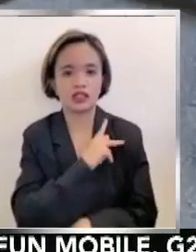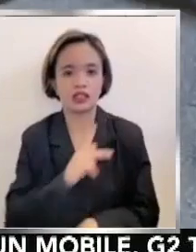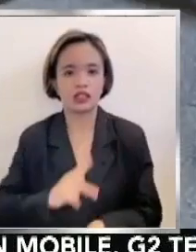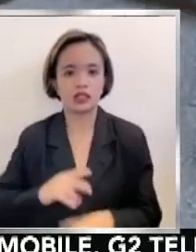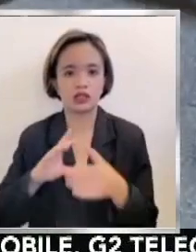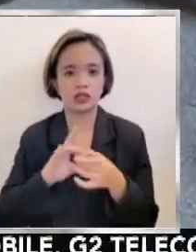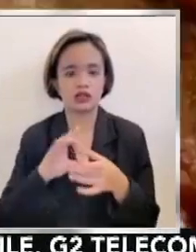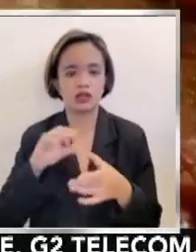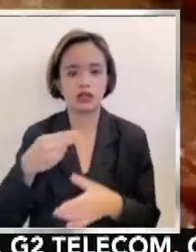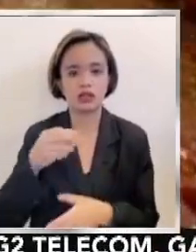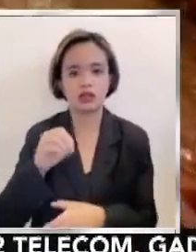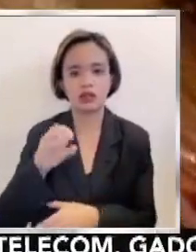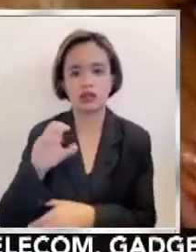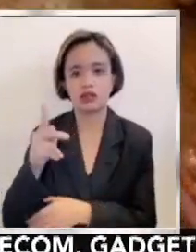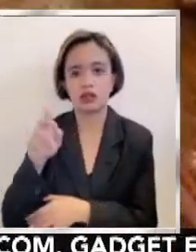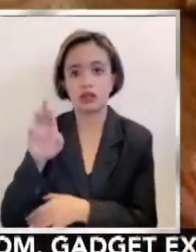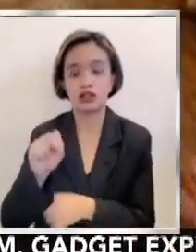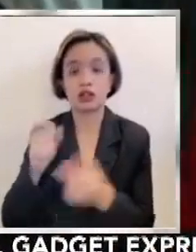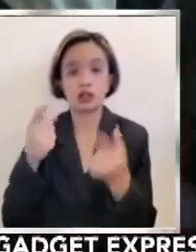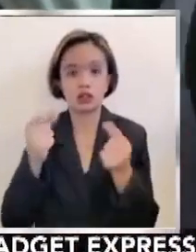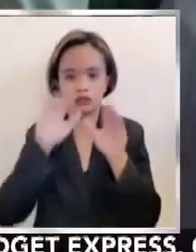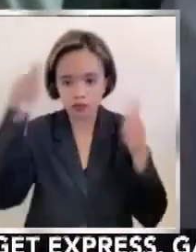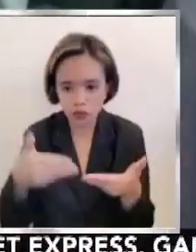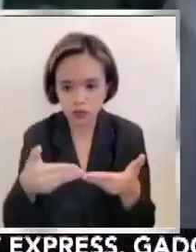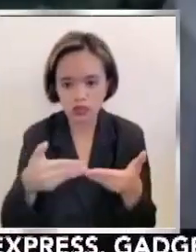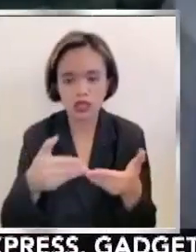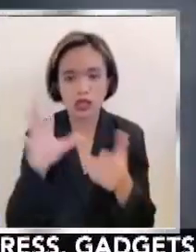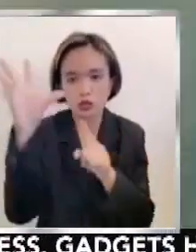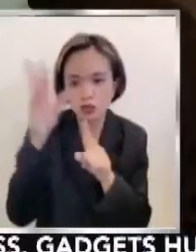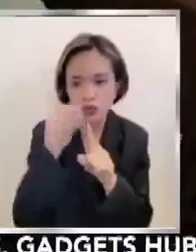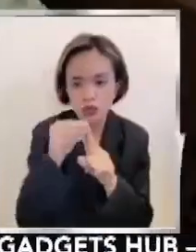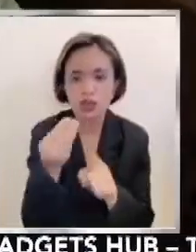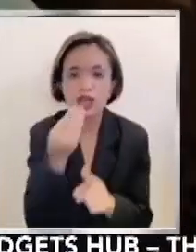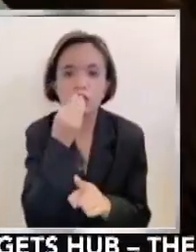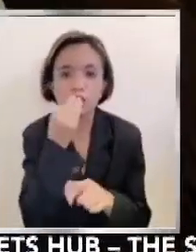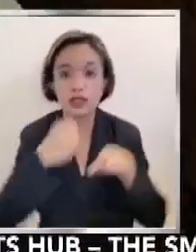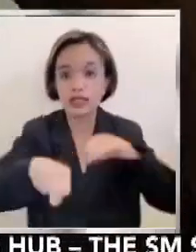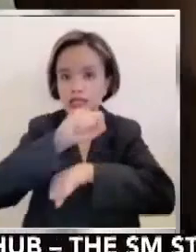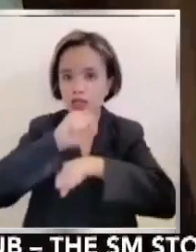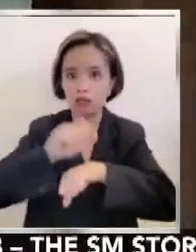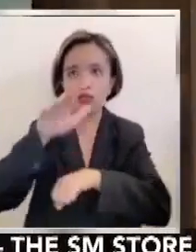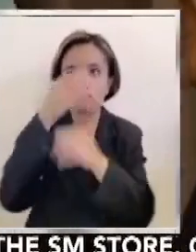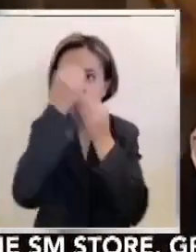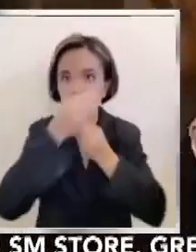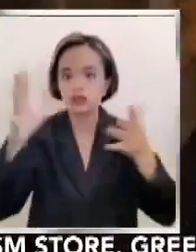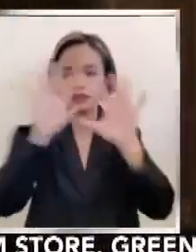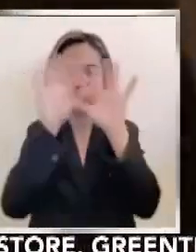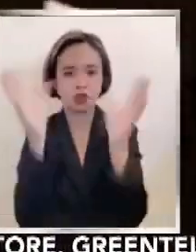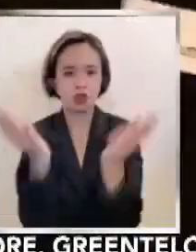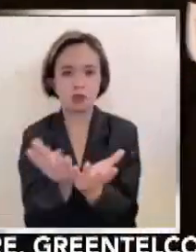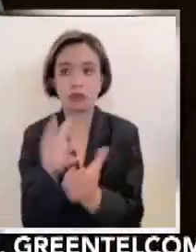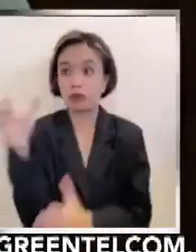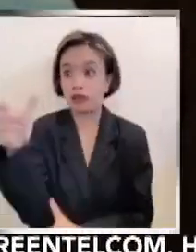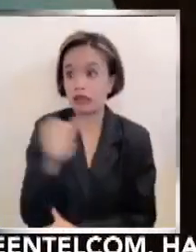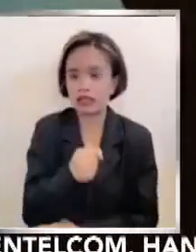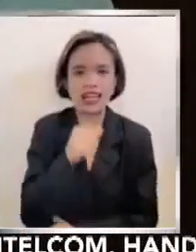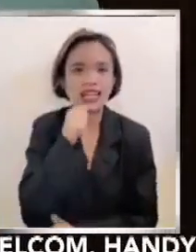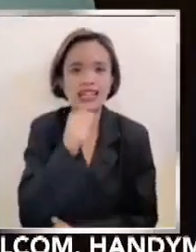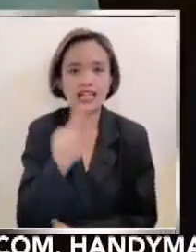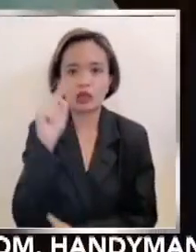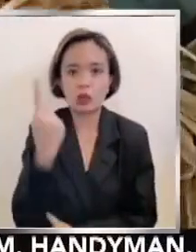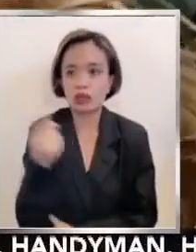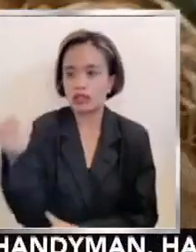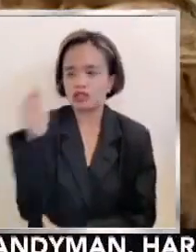magpapakilala ng kultura at pagkain ng Singapore sa buong mundo. Nakuha siya hindi lang dahil sa kanyang acting